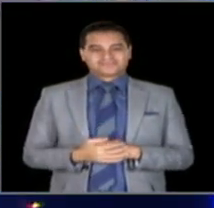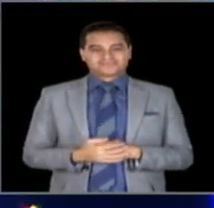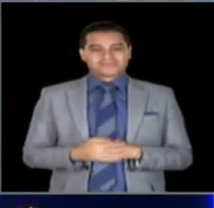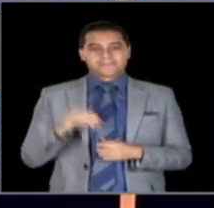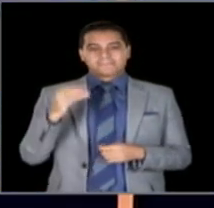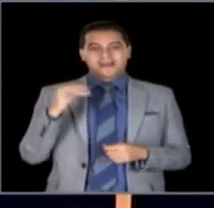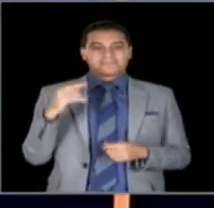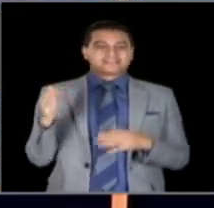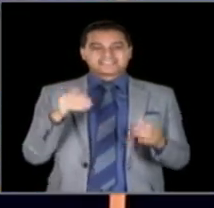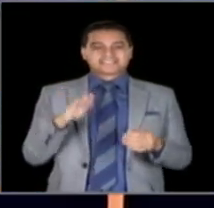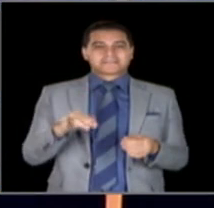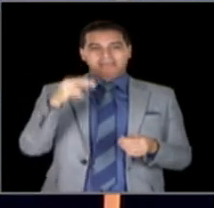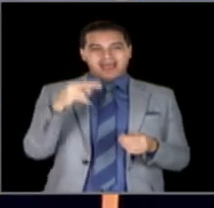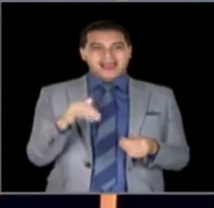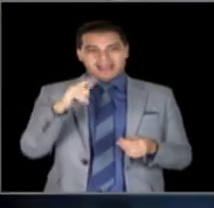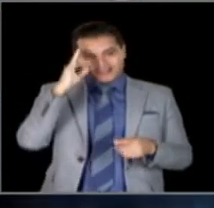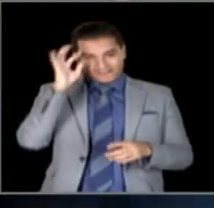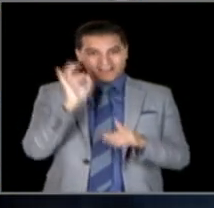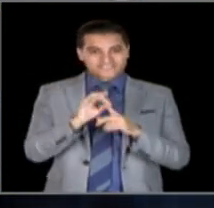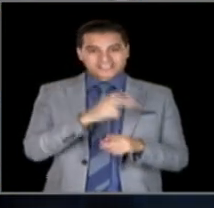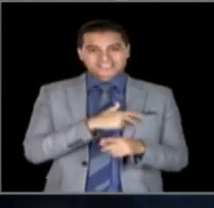محمد إسماعيل، افتكرت الاسم، برافو عليك.